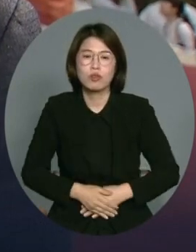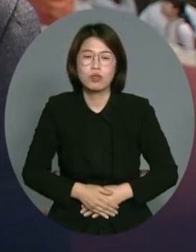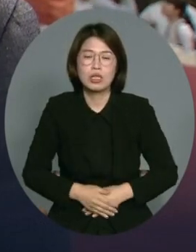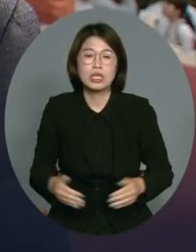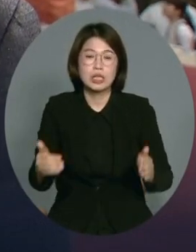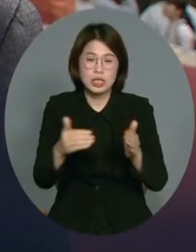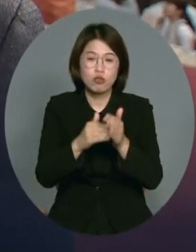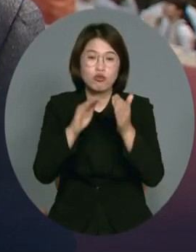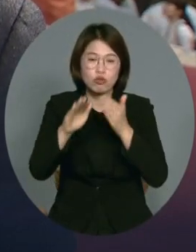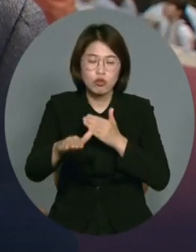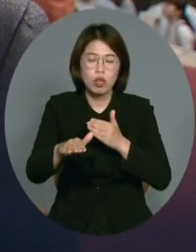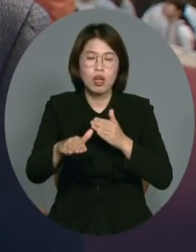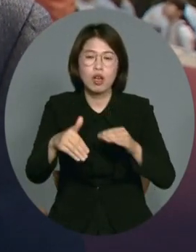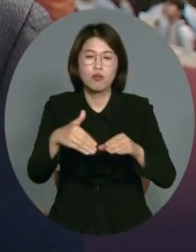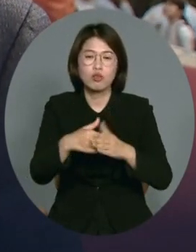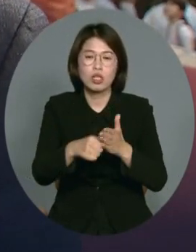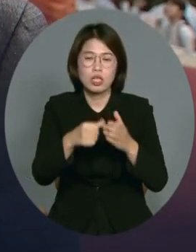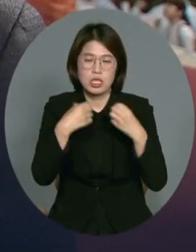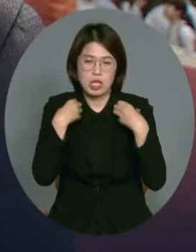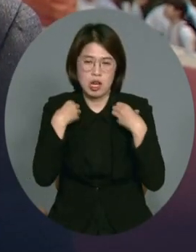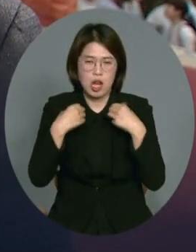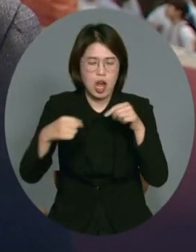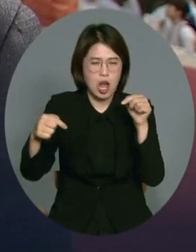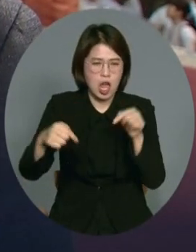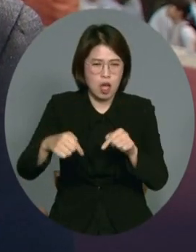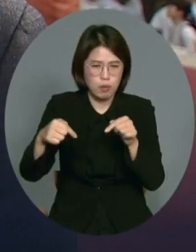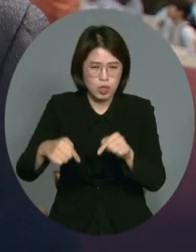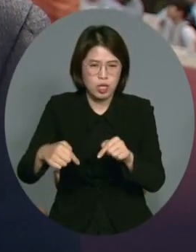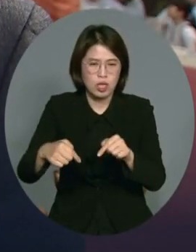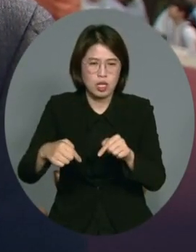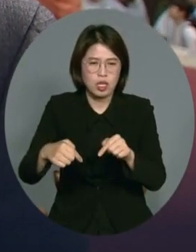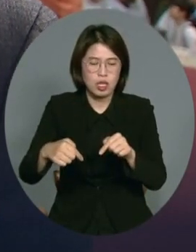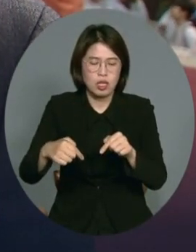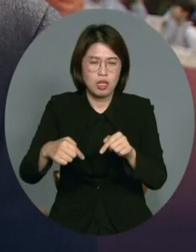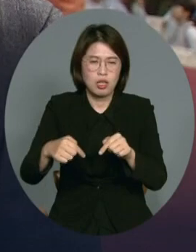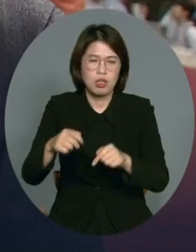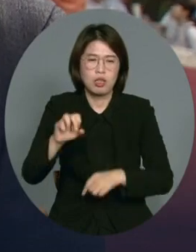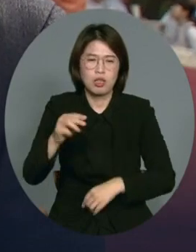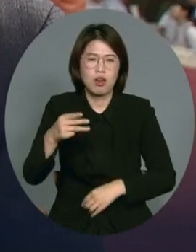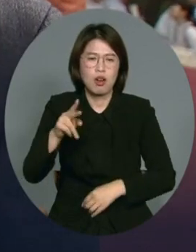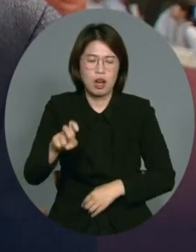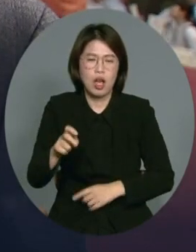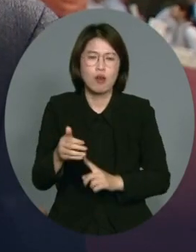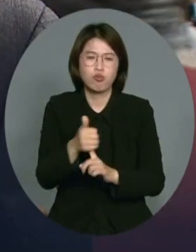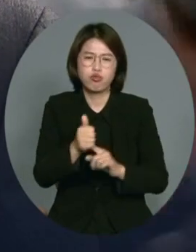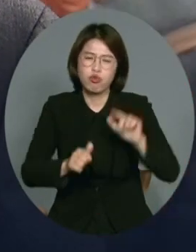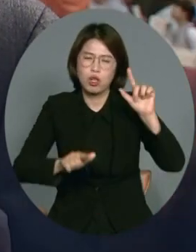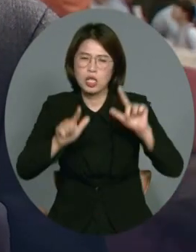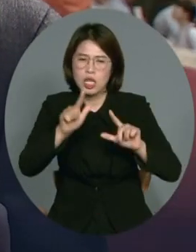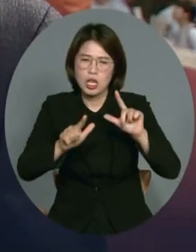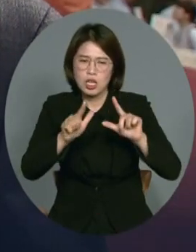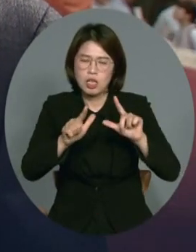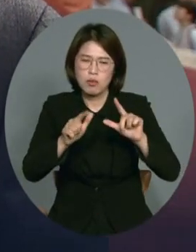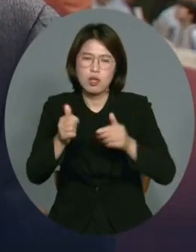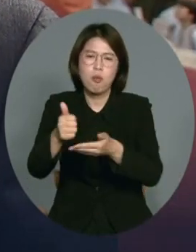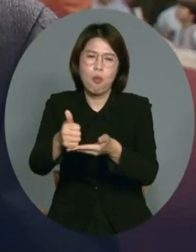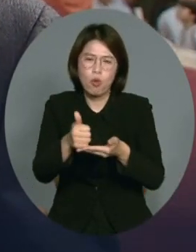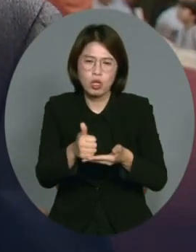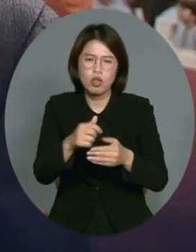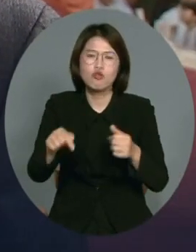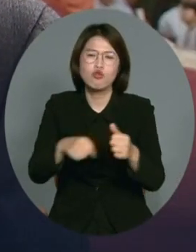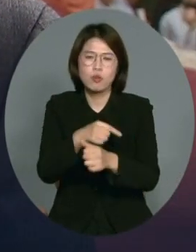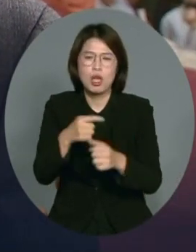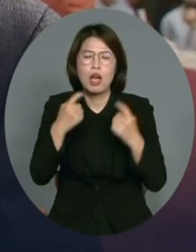끝나게 되면은 문화재청하고 긴밀히 협의를 해서 이 11곡 부처님을 입불하는, 그래서 이 주변